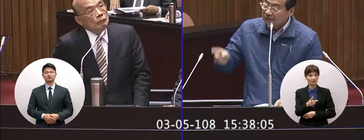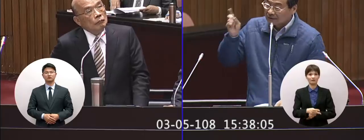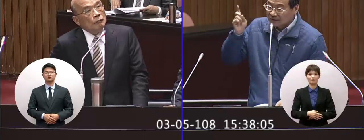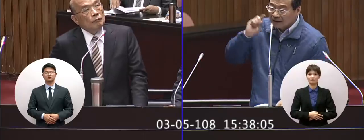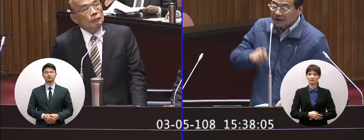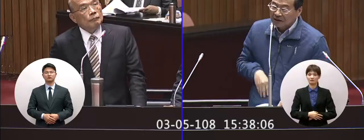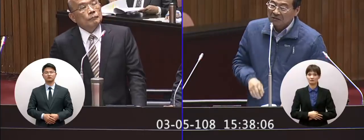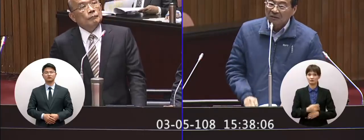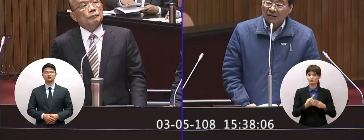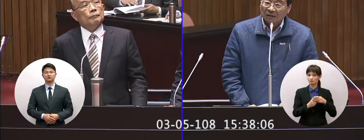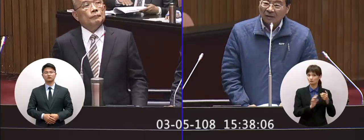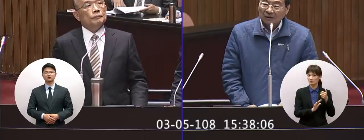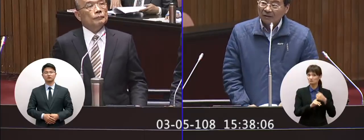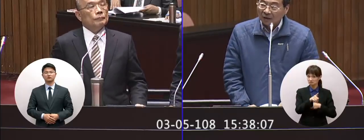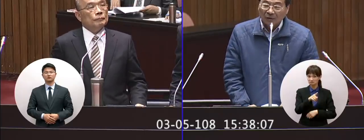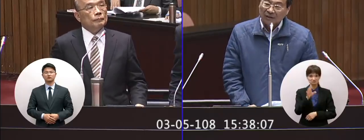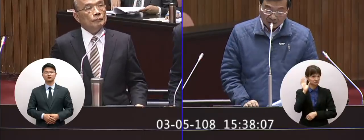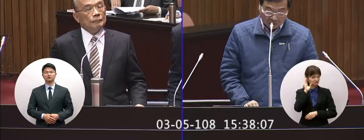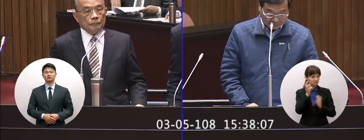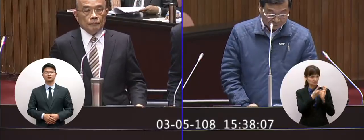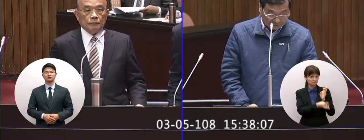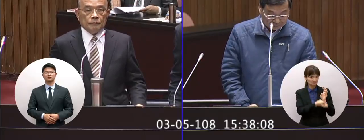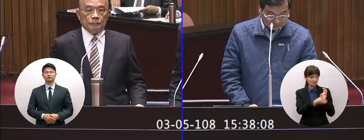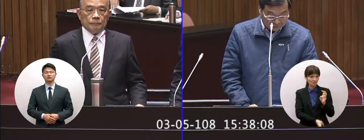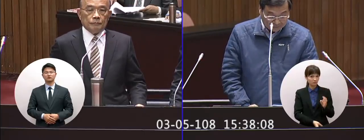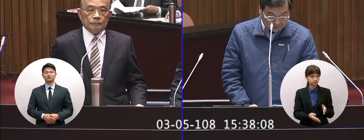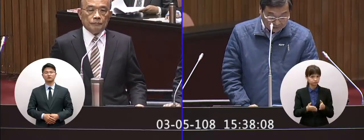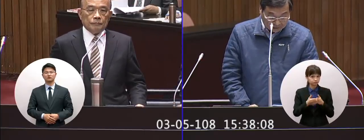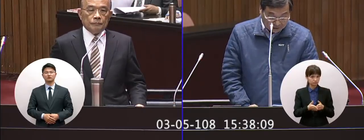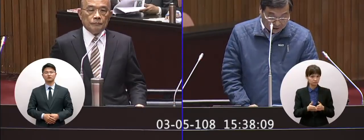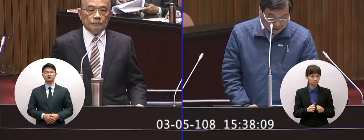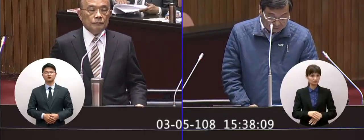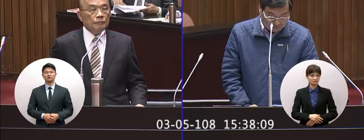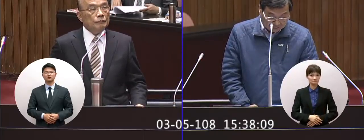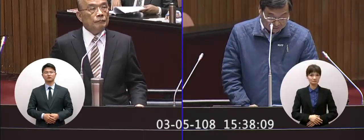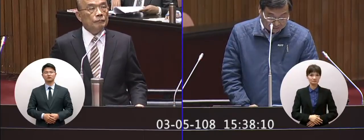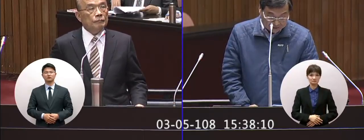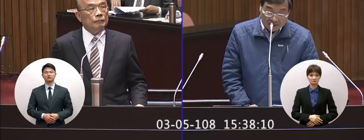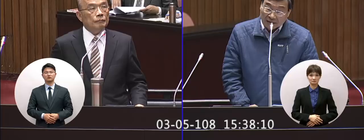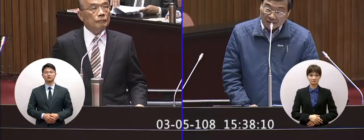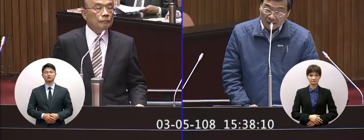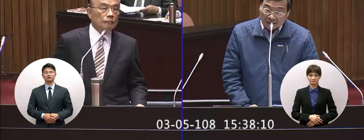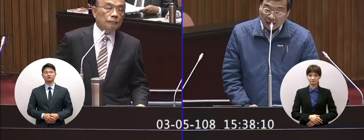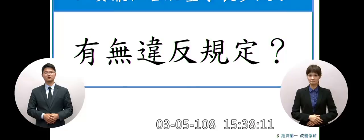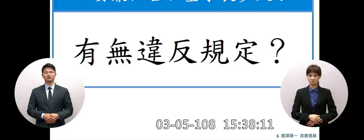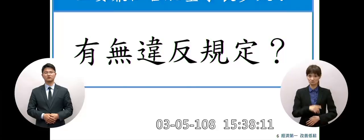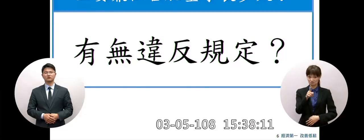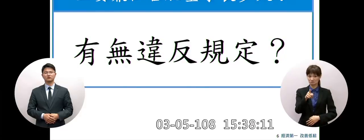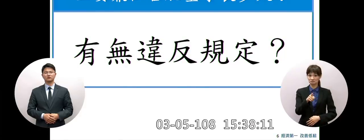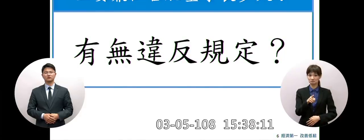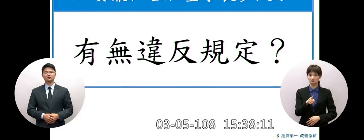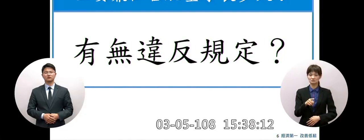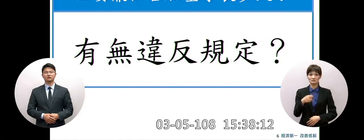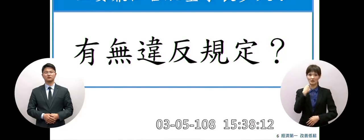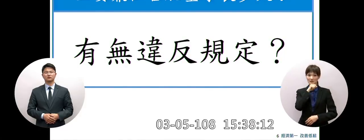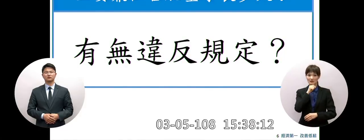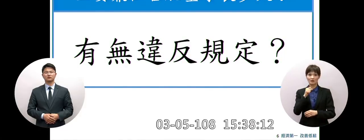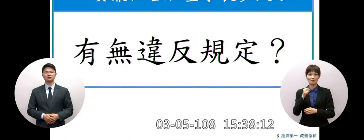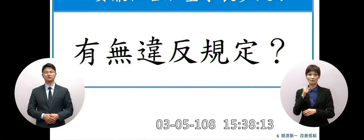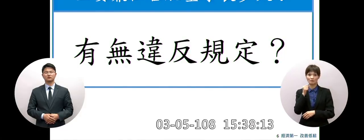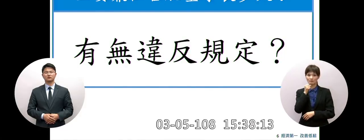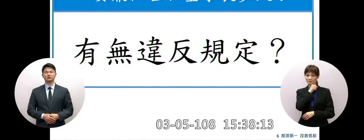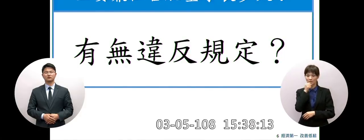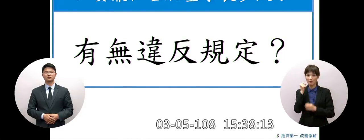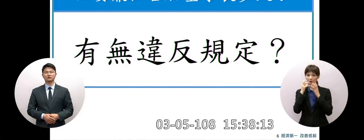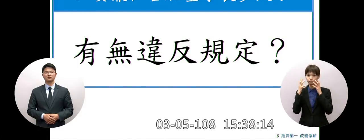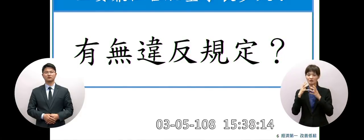你要仔细听这个问题哦。您兼任台委董事长多久？ 我去兼